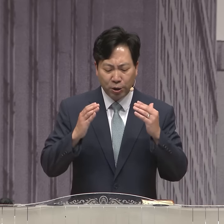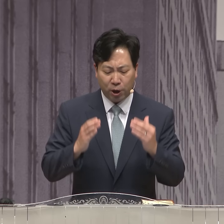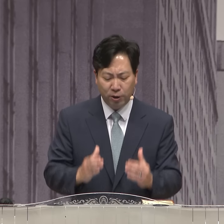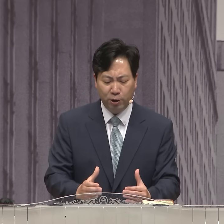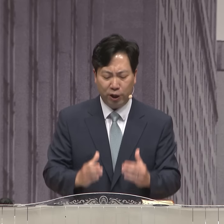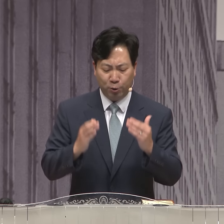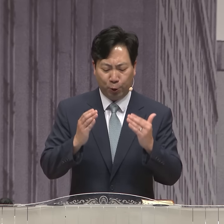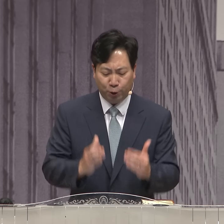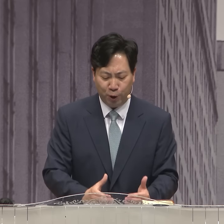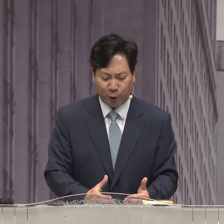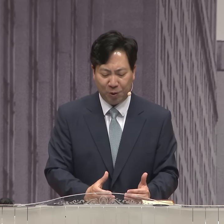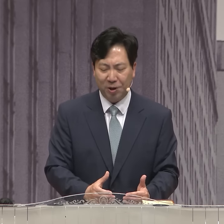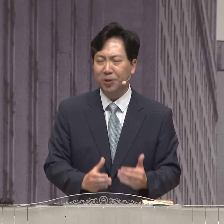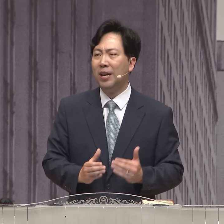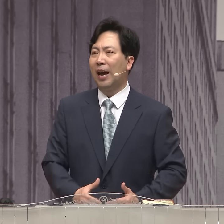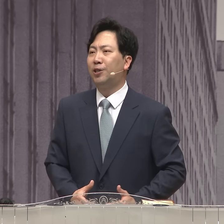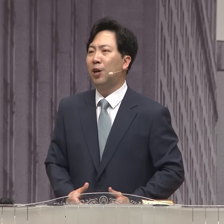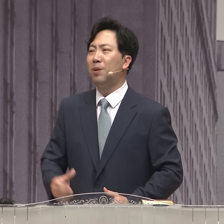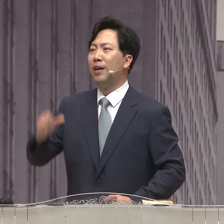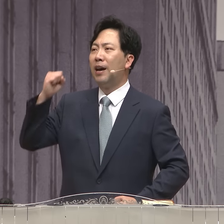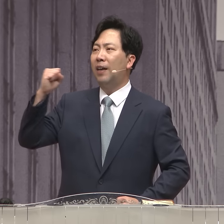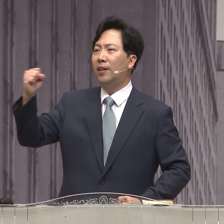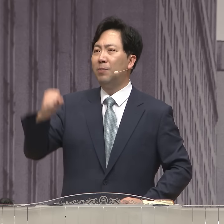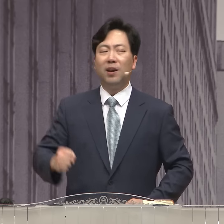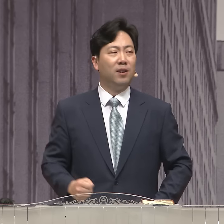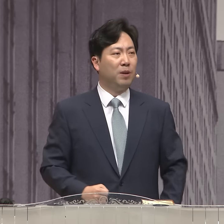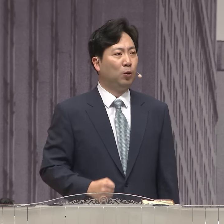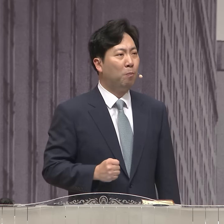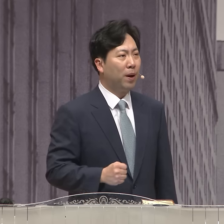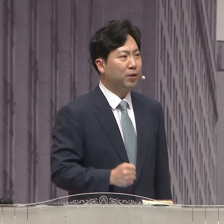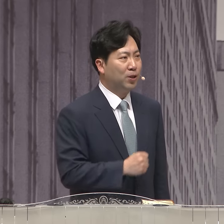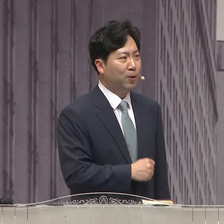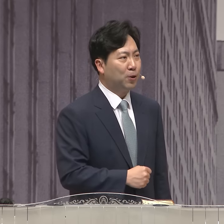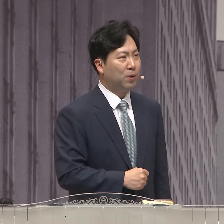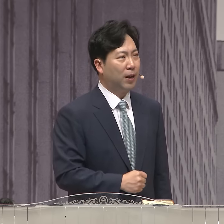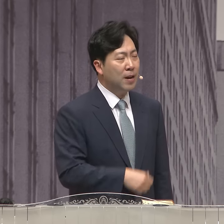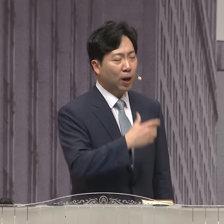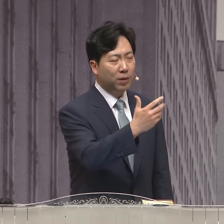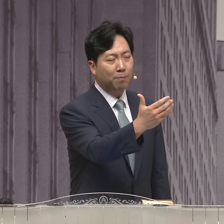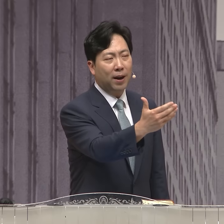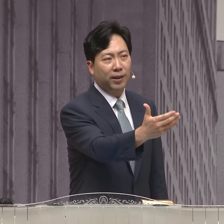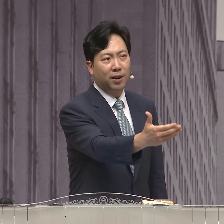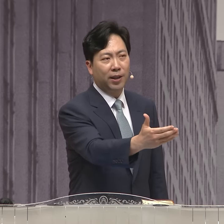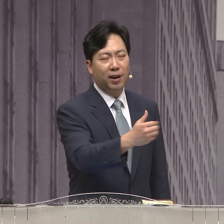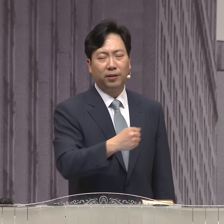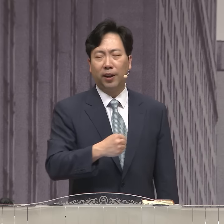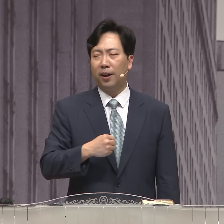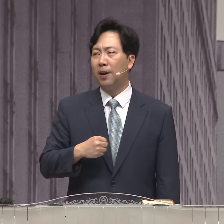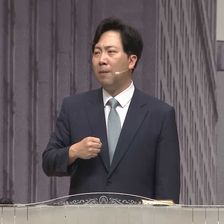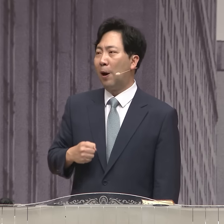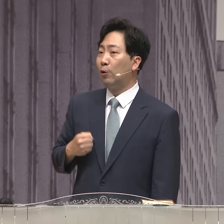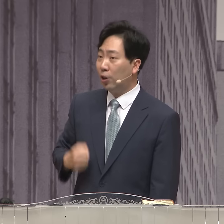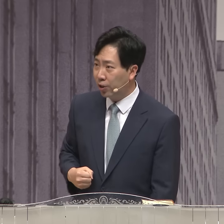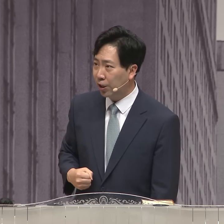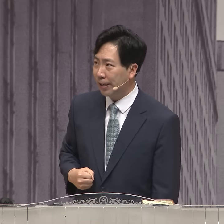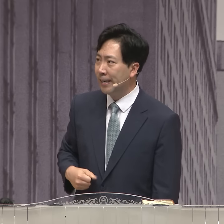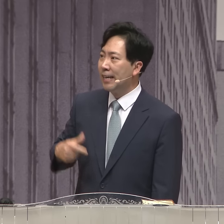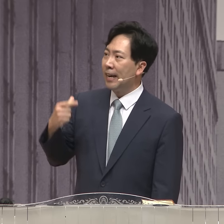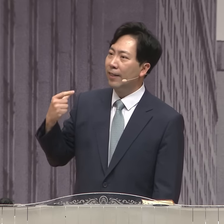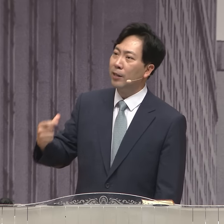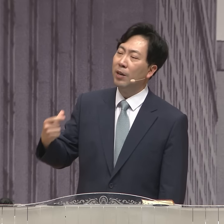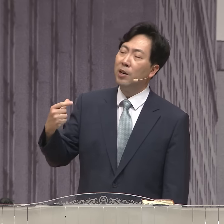지켰던 선교적인 소수를 통하여서 다시 한번 하나님의 이름이 높아지는 것입니다. 여러분들이 박해를 당할 때에 바로